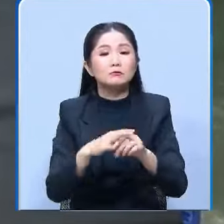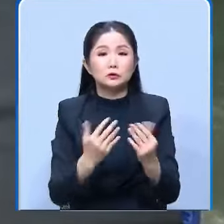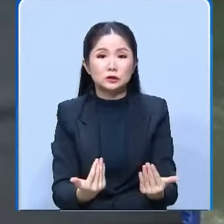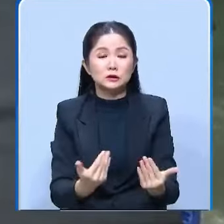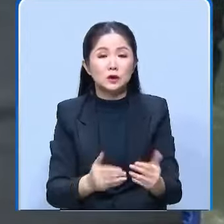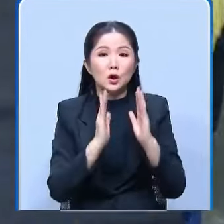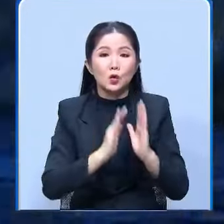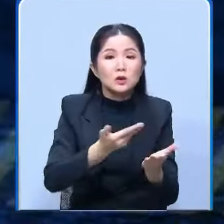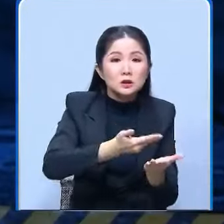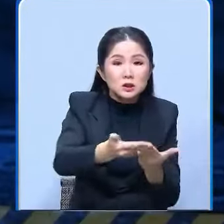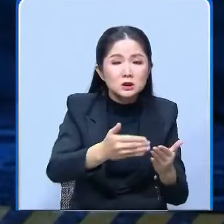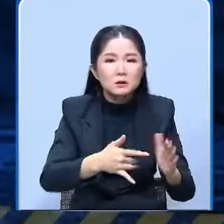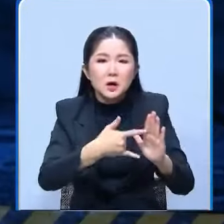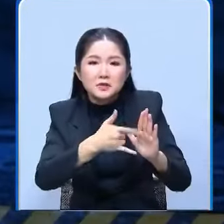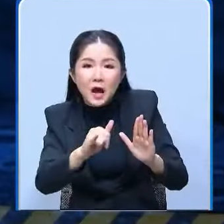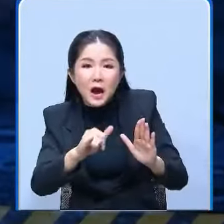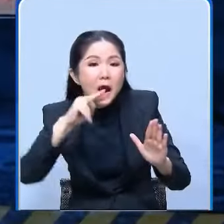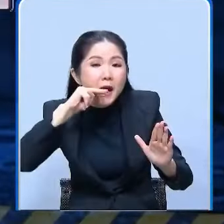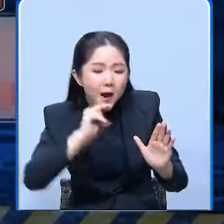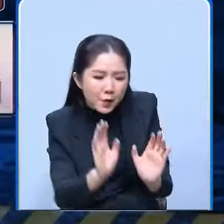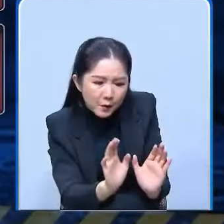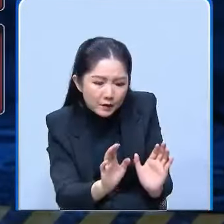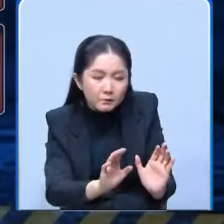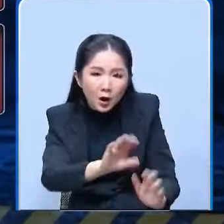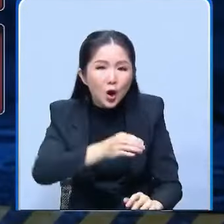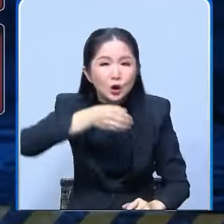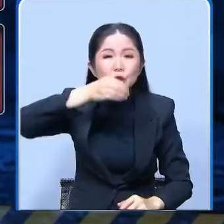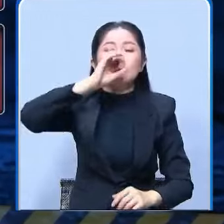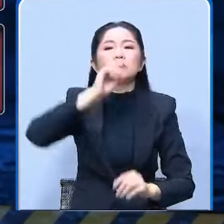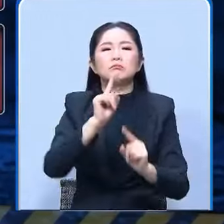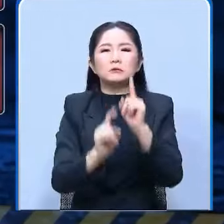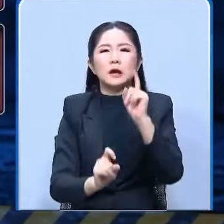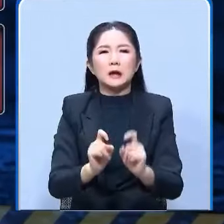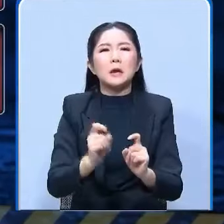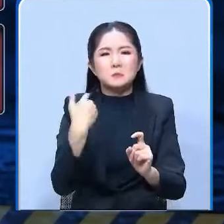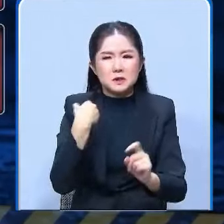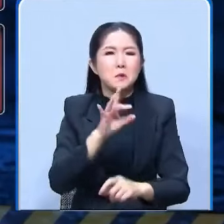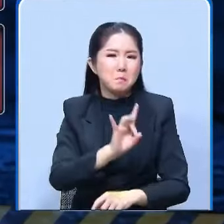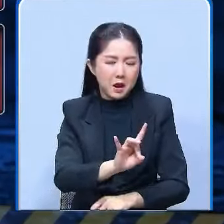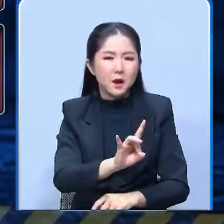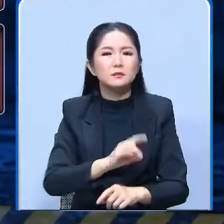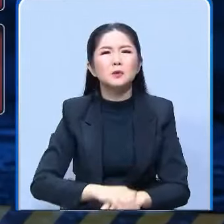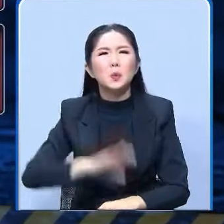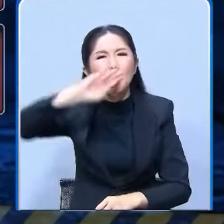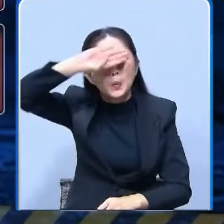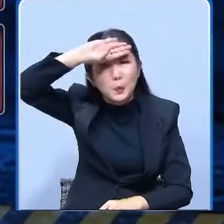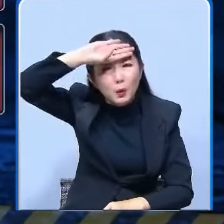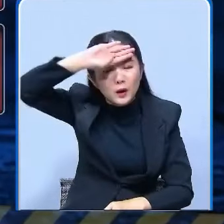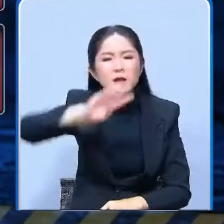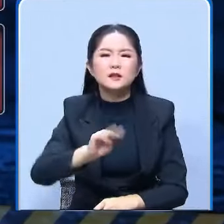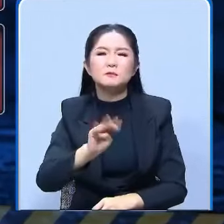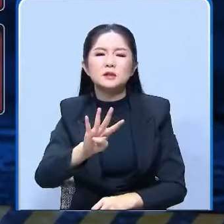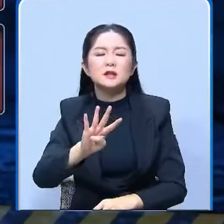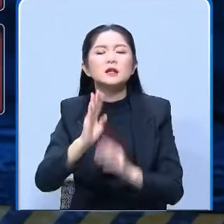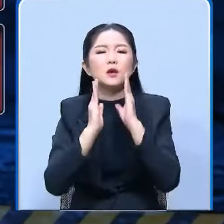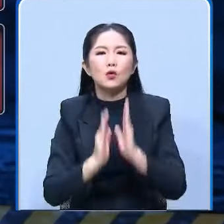สุดเสียชีวิตเพิ่มอีก1คนรวมเป็น8คนรวมผู้ป่วยสะสม44คนเป็นผู้ป่วยใช้ท่อช่วยหายใจ16ค